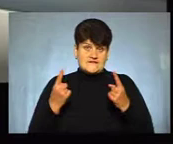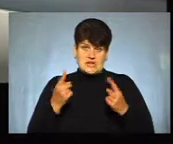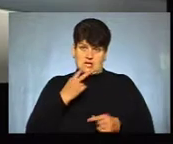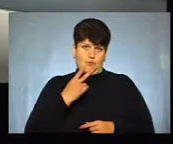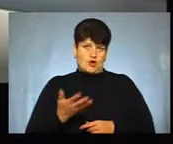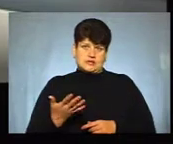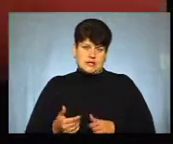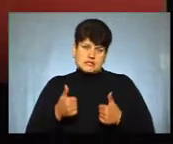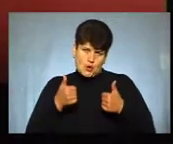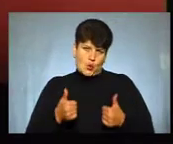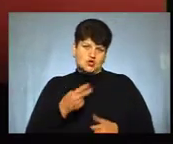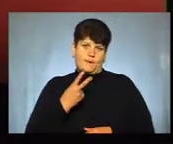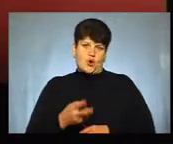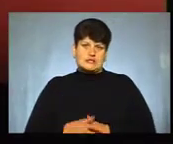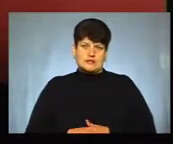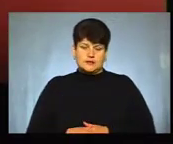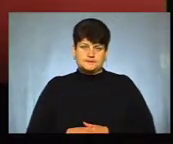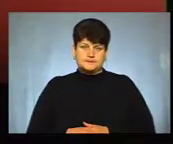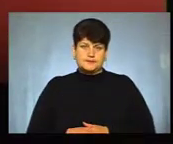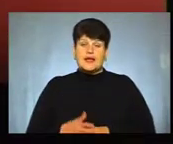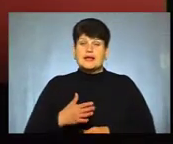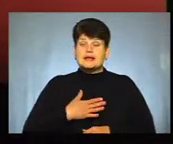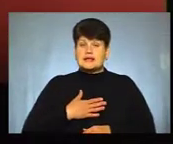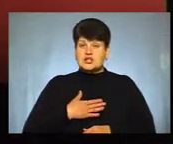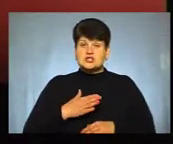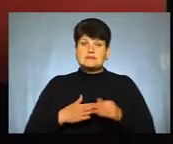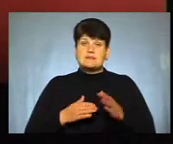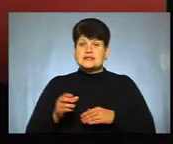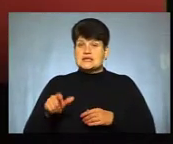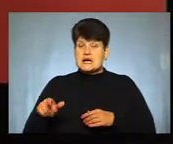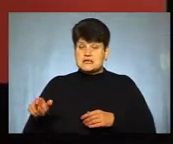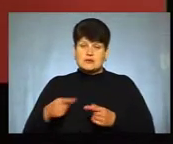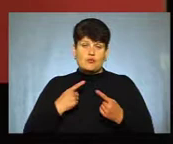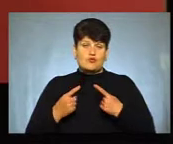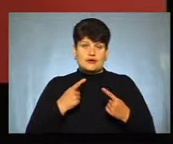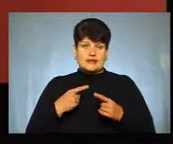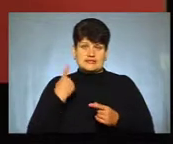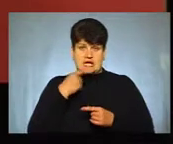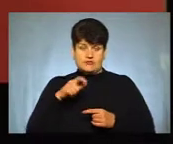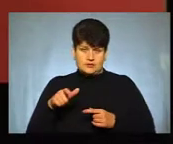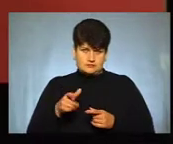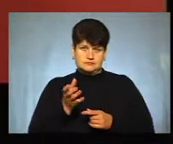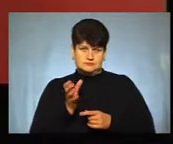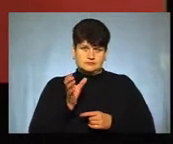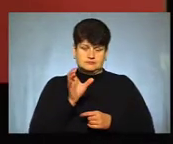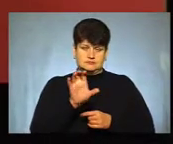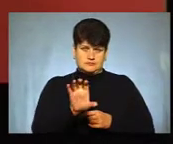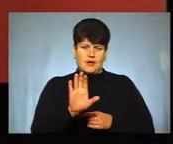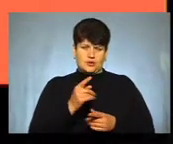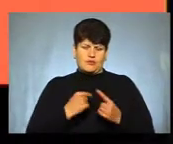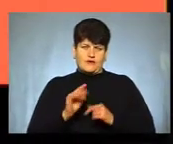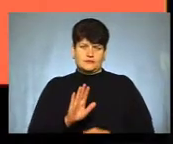і це хороший показник. Наші журналісти поспілкувалися з авторами проєктів. Пропоную переглянути відеоматеріал, а потім